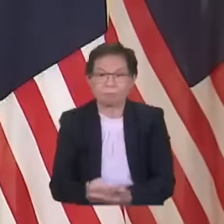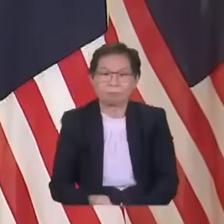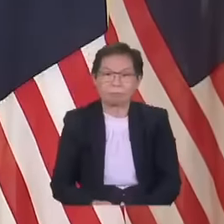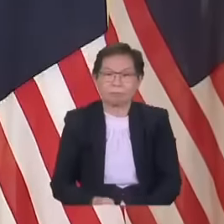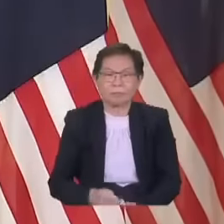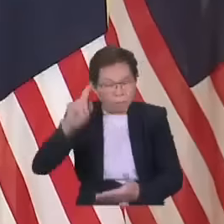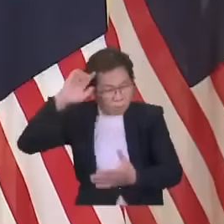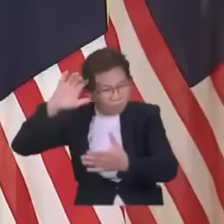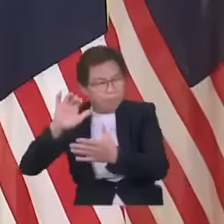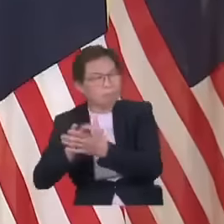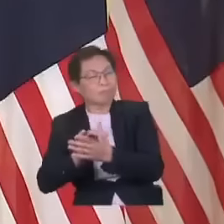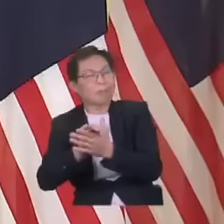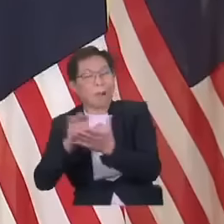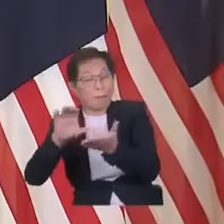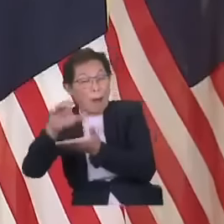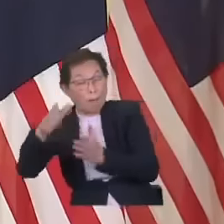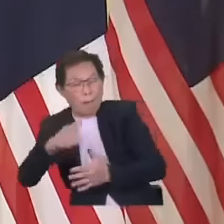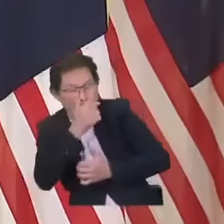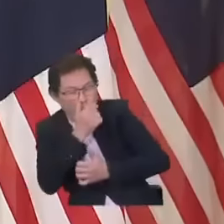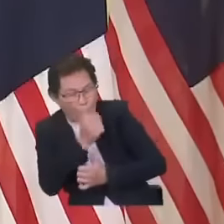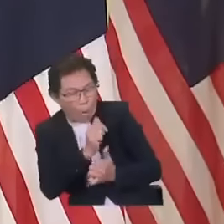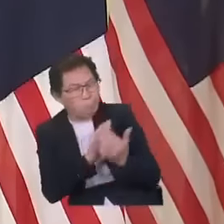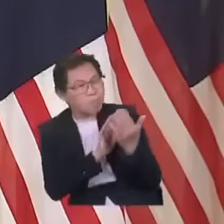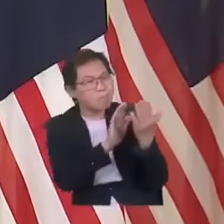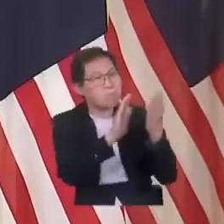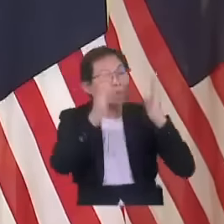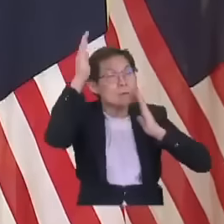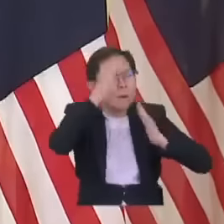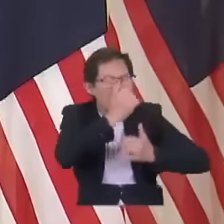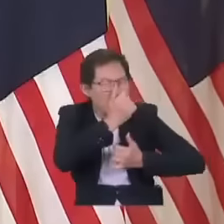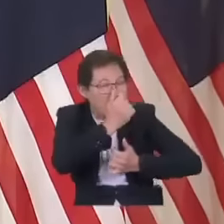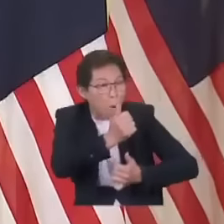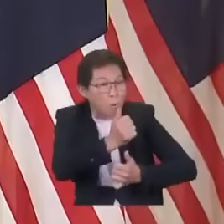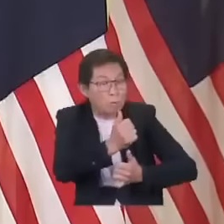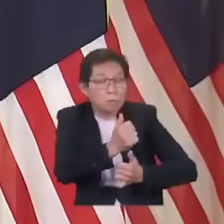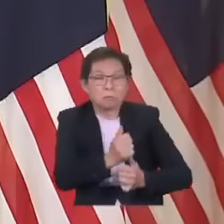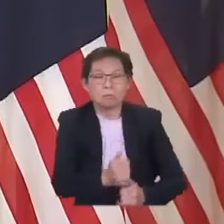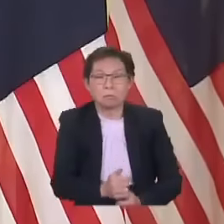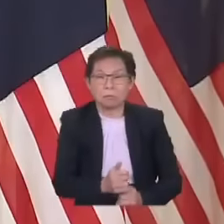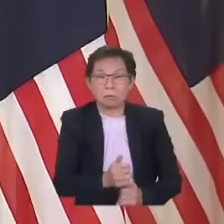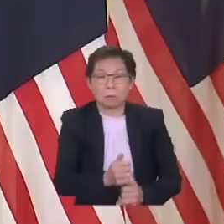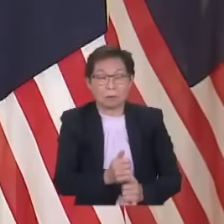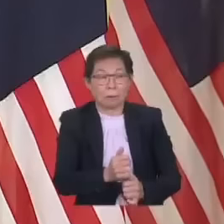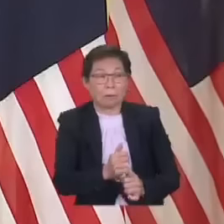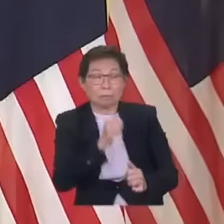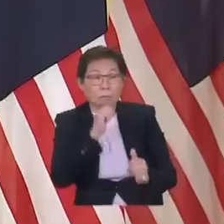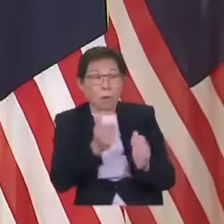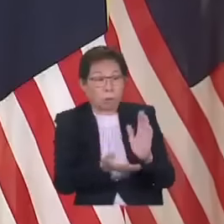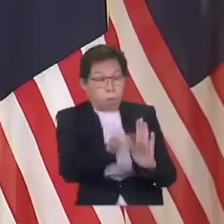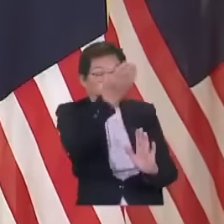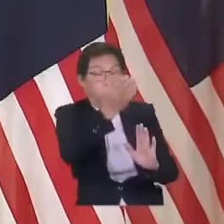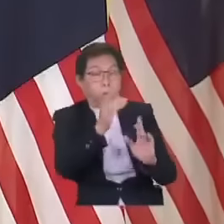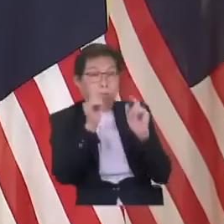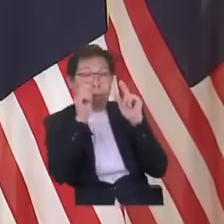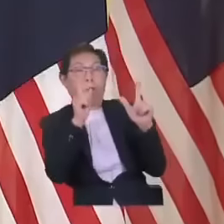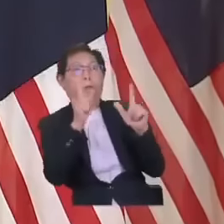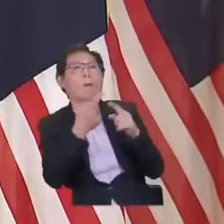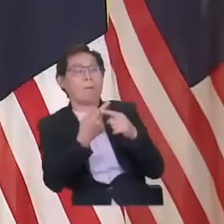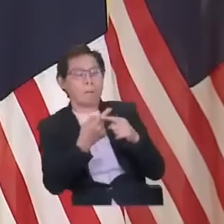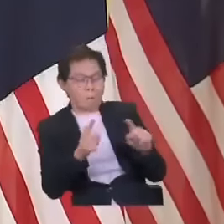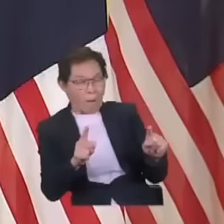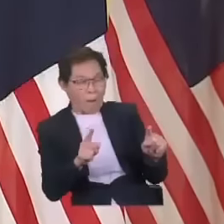keyakinan dan minat pelabur terhadap Malaysia tidak meningkat secara tiba-tiba sebaliknya